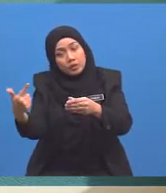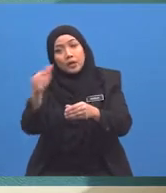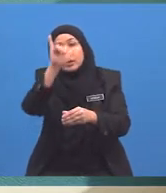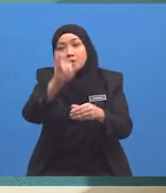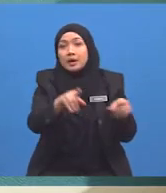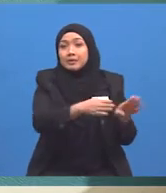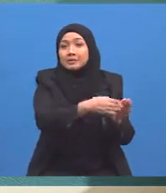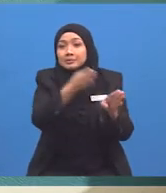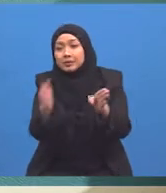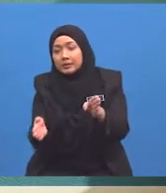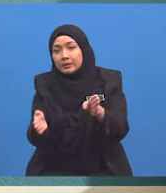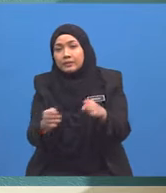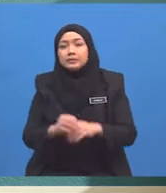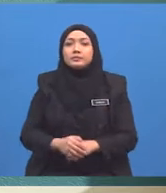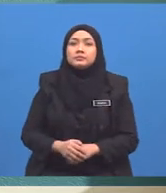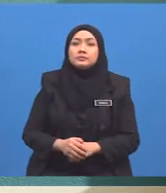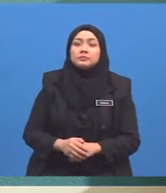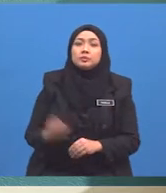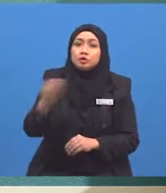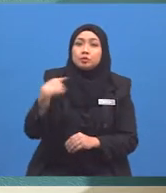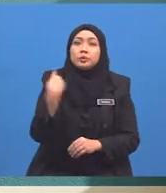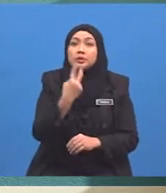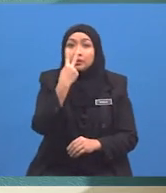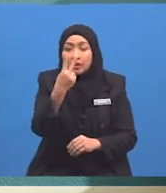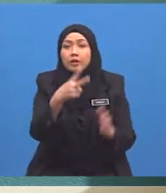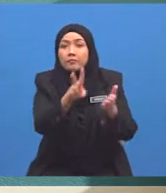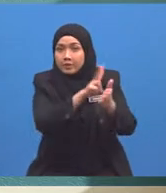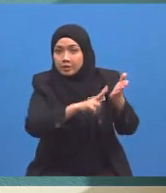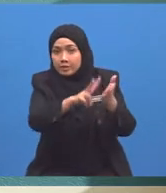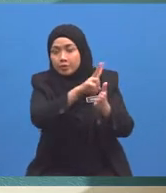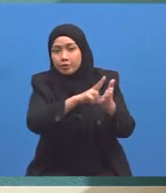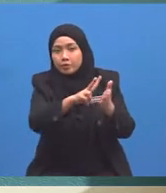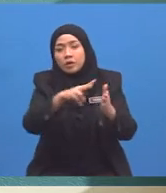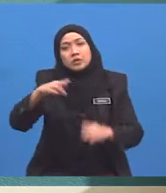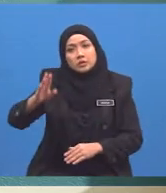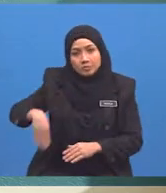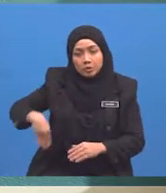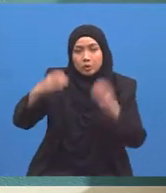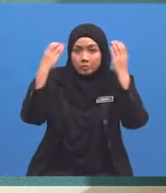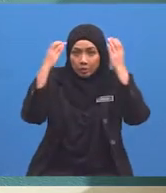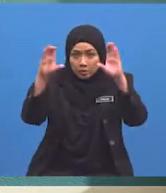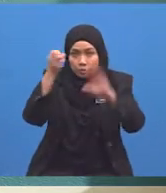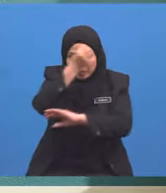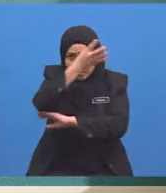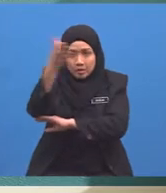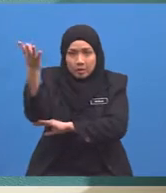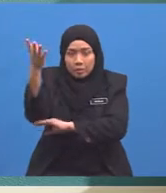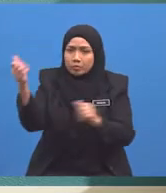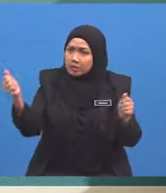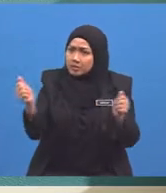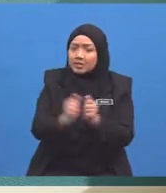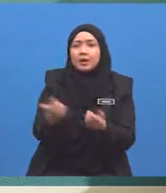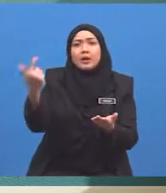bersebelahan. Jom tonton video ini sebelum cikgu menerangkan dengan